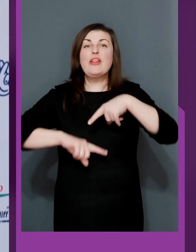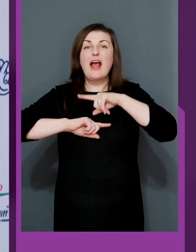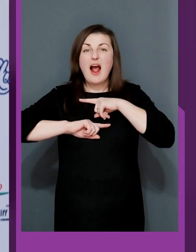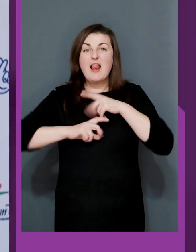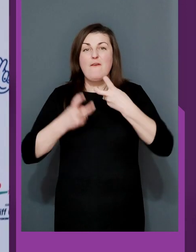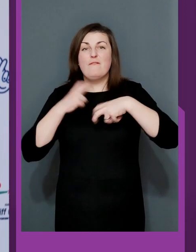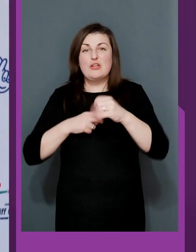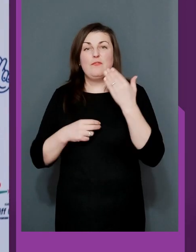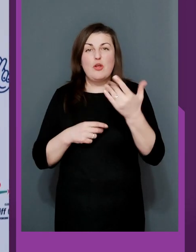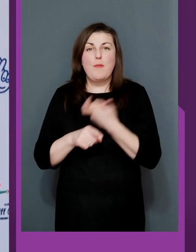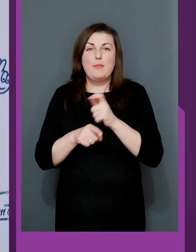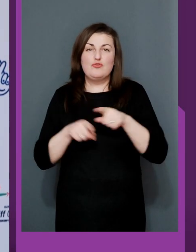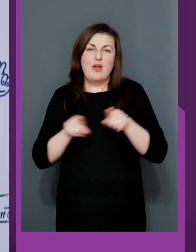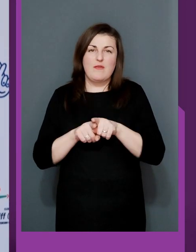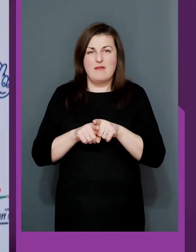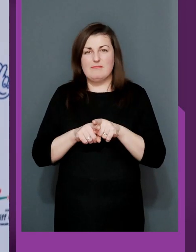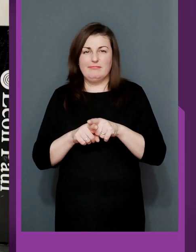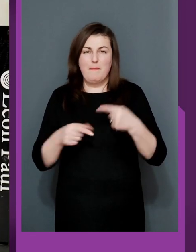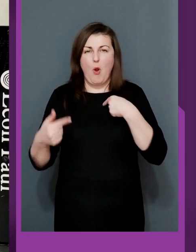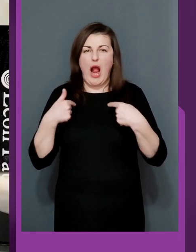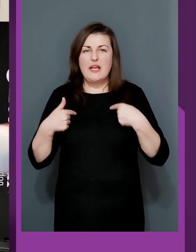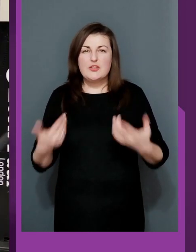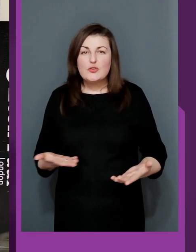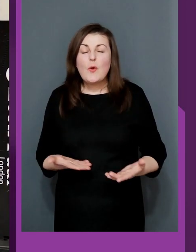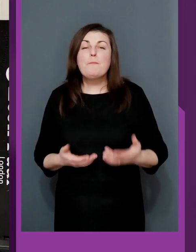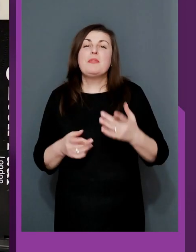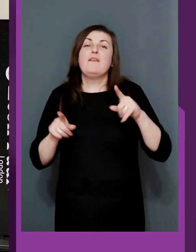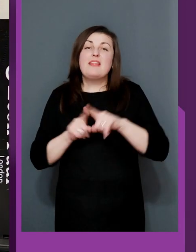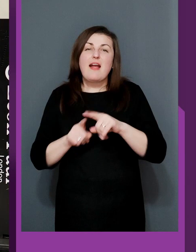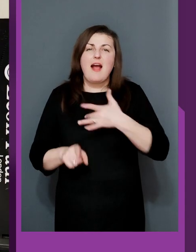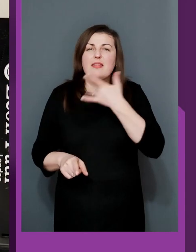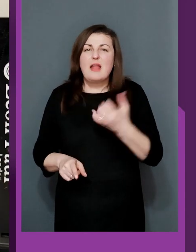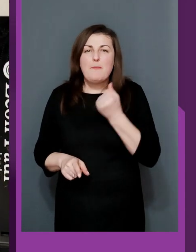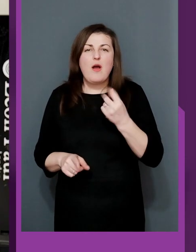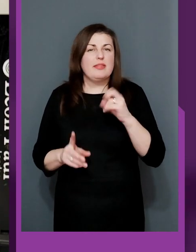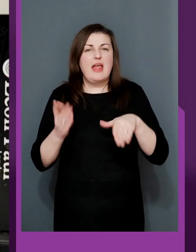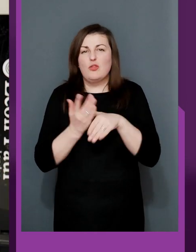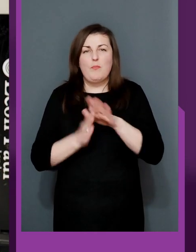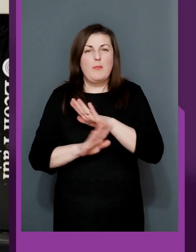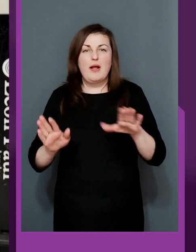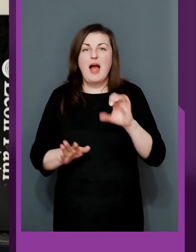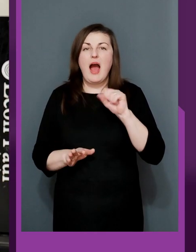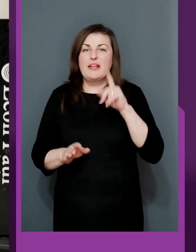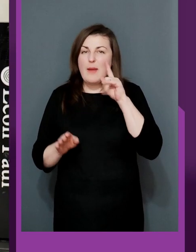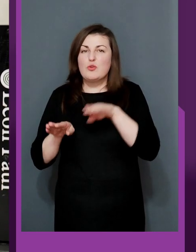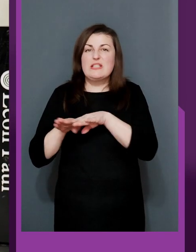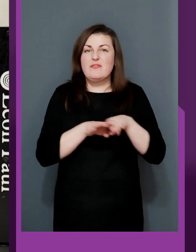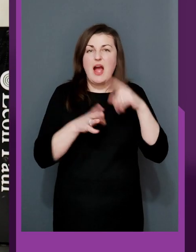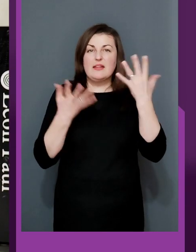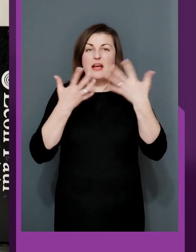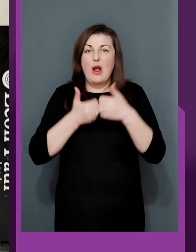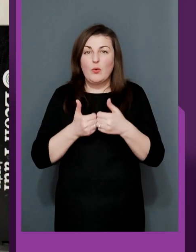фіналі вийшов на нього більш такого поголічного втім така наполегливість не допомогла Артему зрівняти